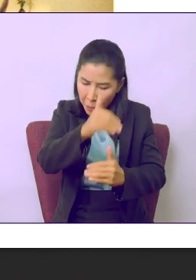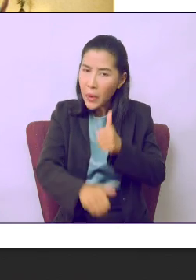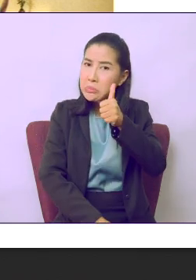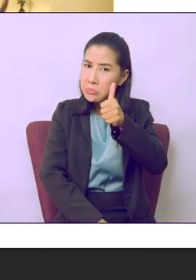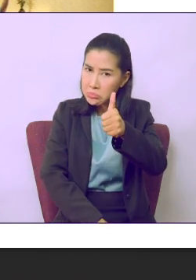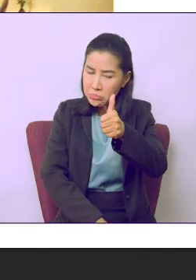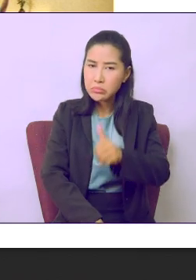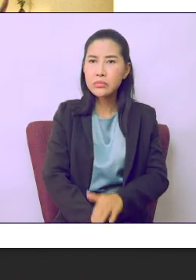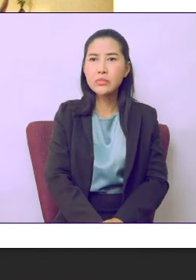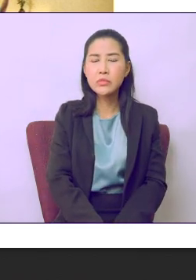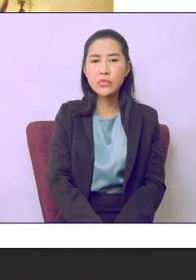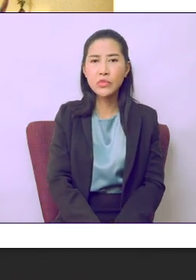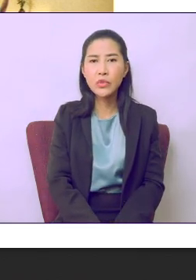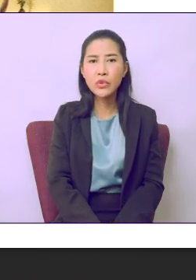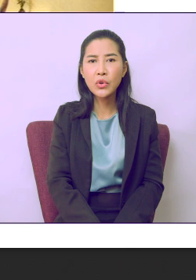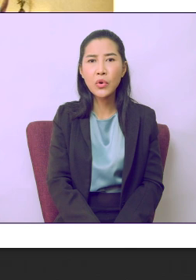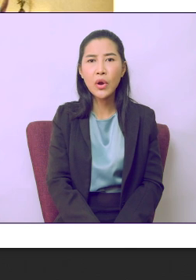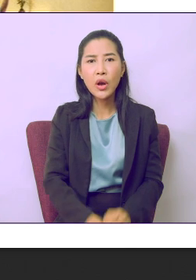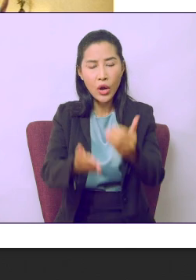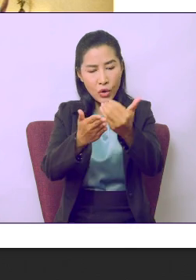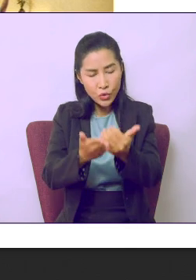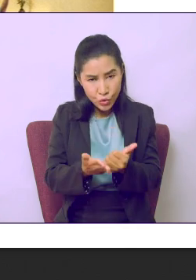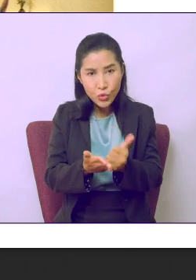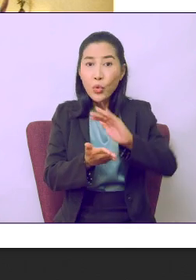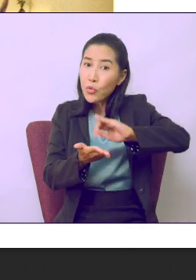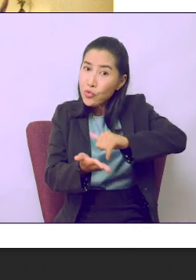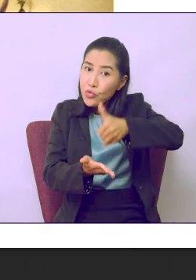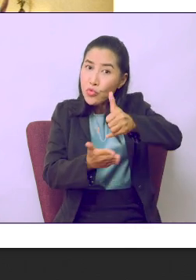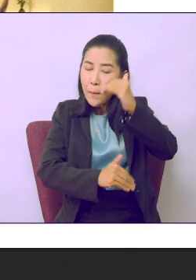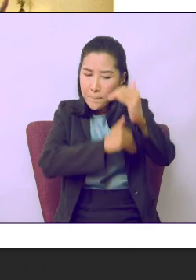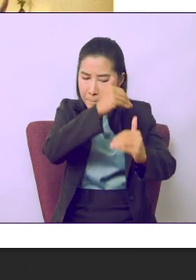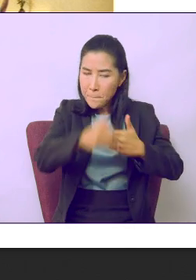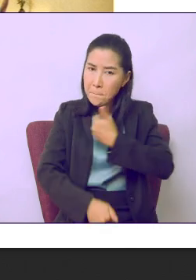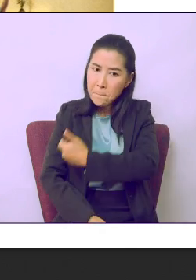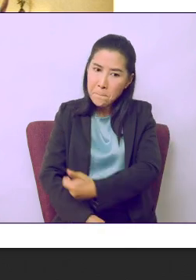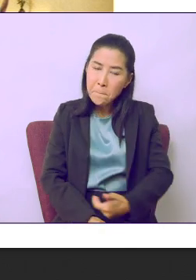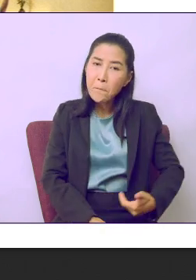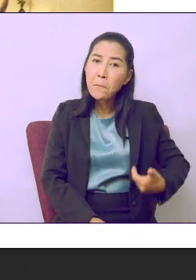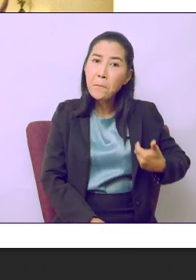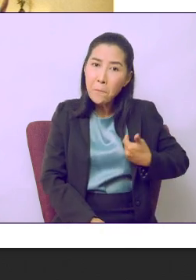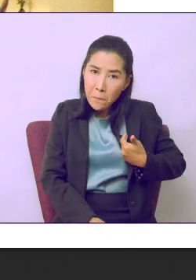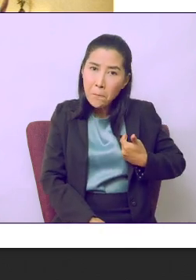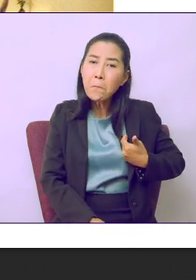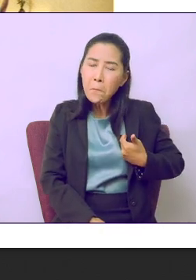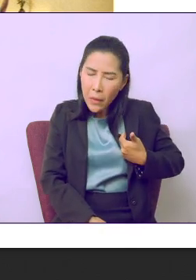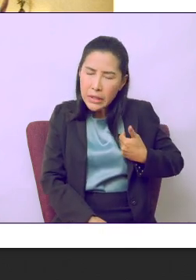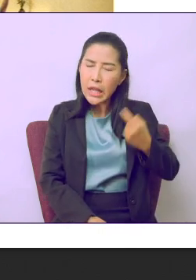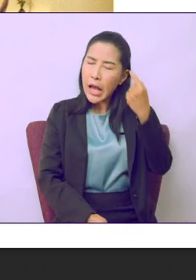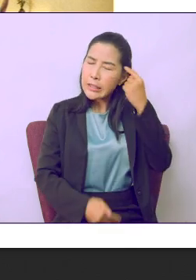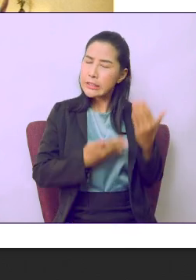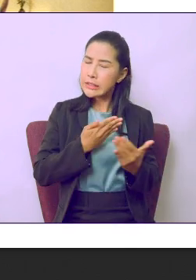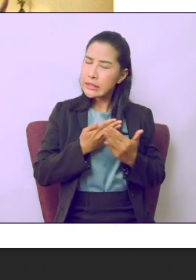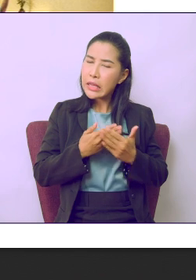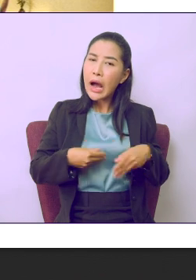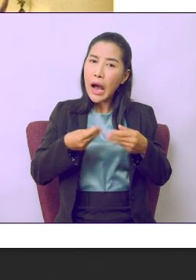ยคเนี่ยก็จะช่วยฟื้นฟูนะครับพัฒนะพัฒนาพัฒนานะครับอ่าร่างกายนะครับแล้วก็พัฒนากการตระหนักรู้ในตนเองให้